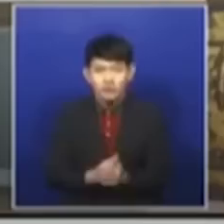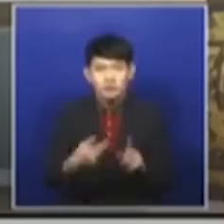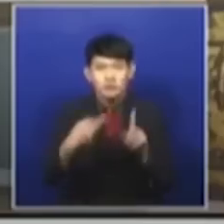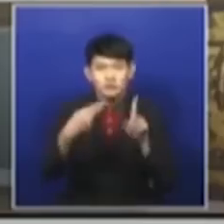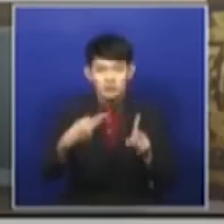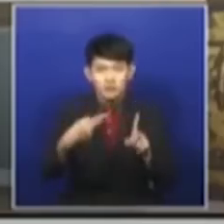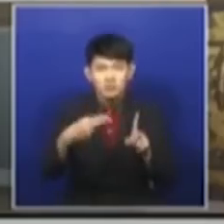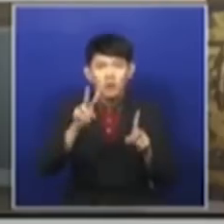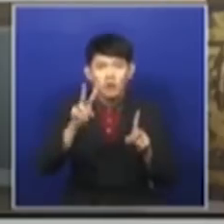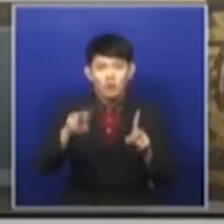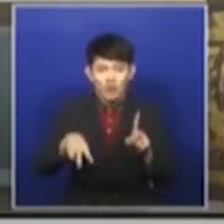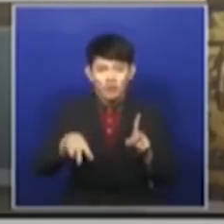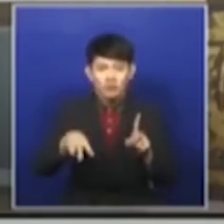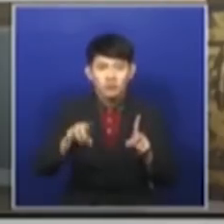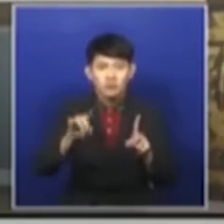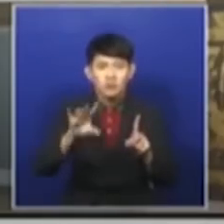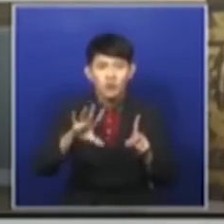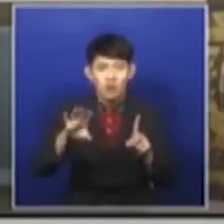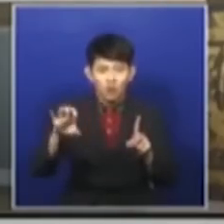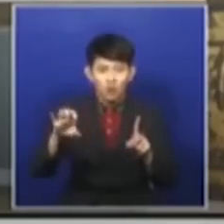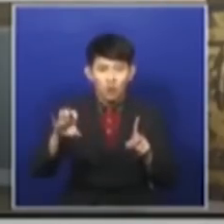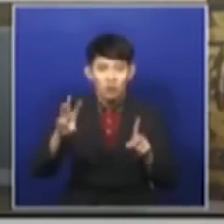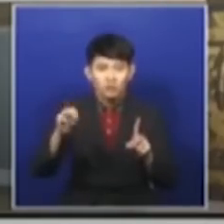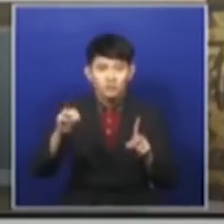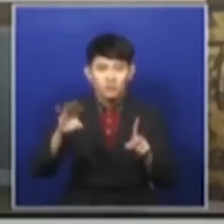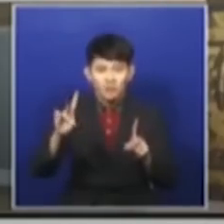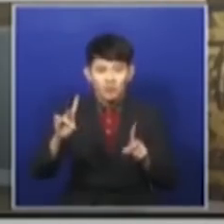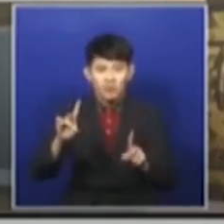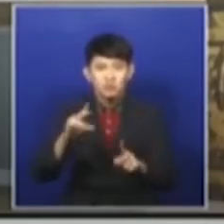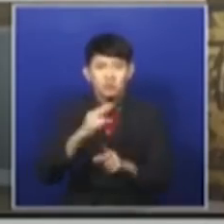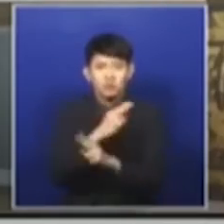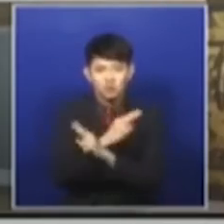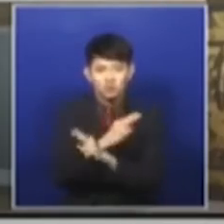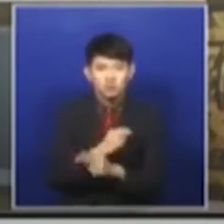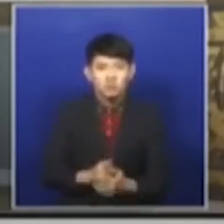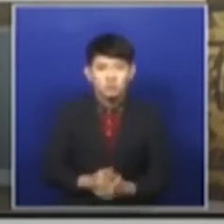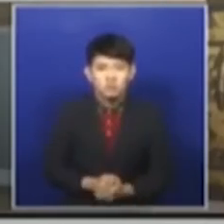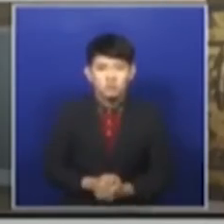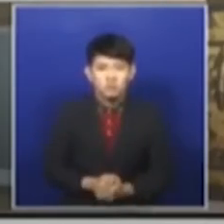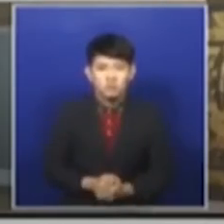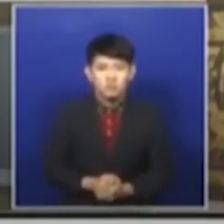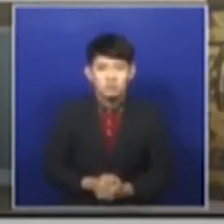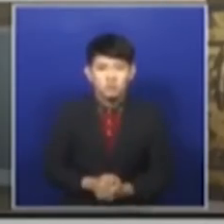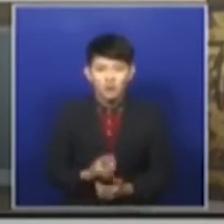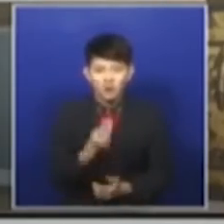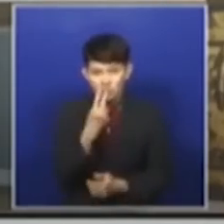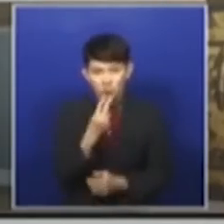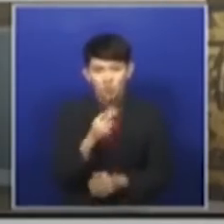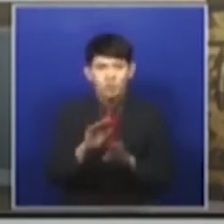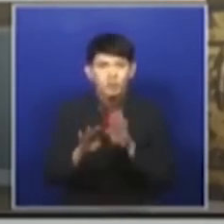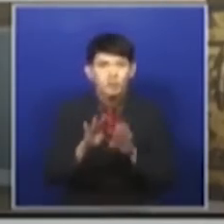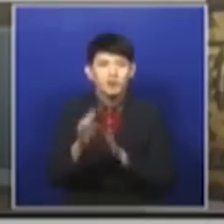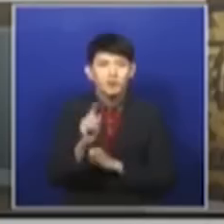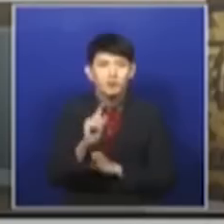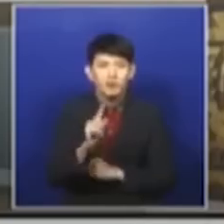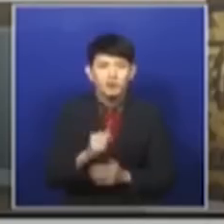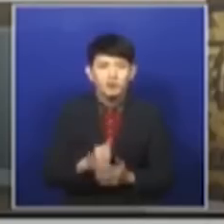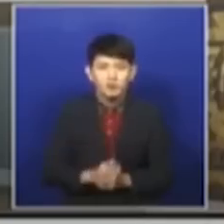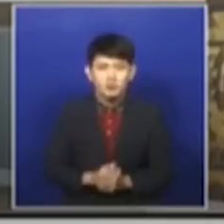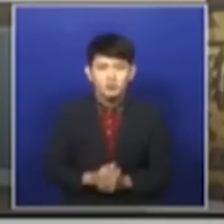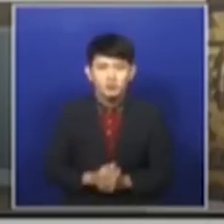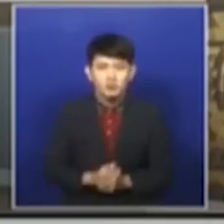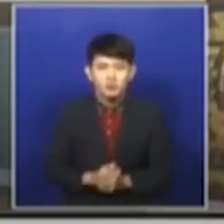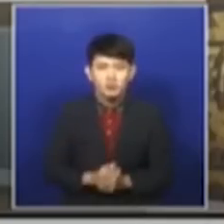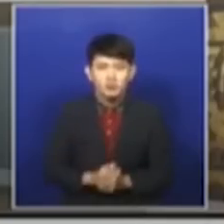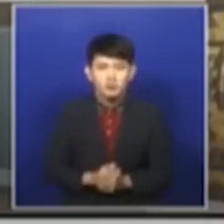12,167 เท่า สัดส่วนตรงนี้บ่งบอกอะไรครับประธานท่